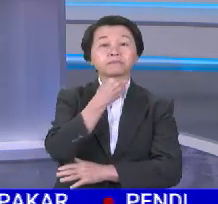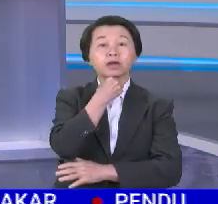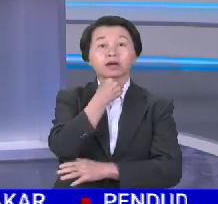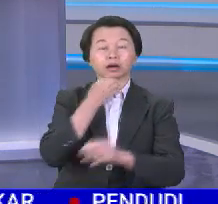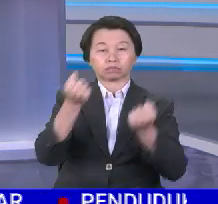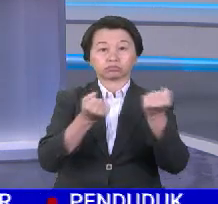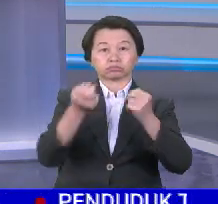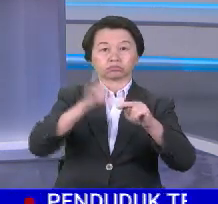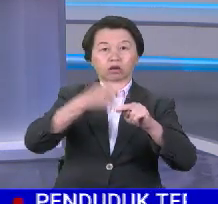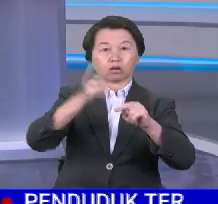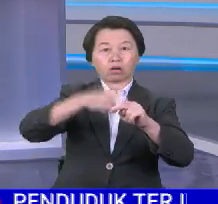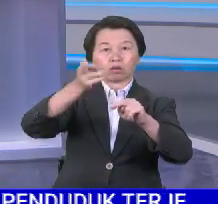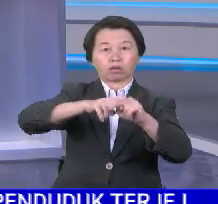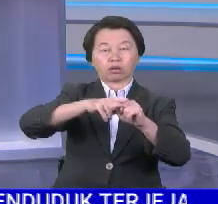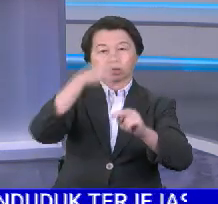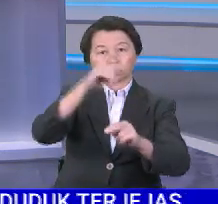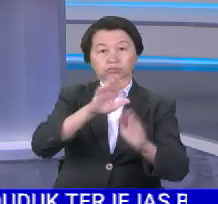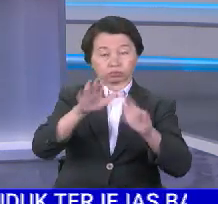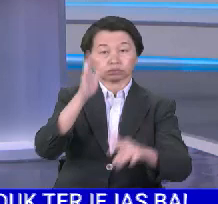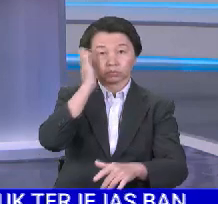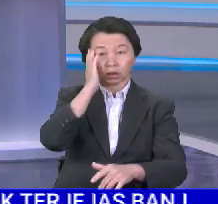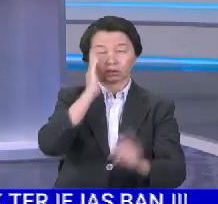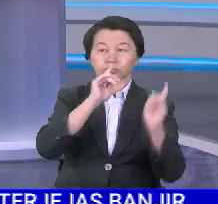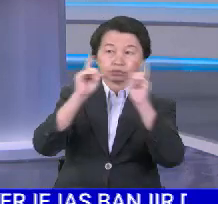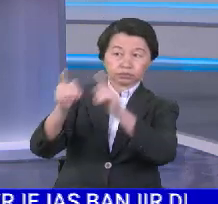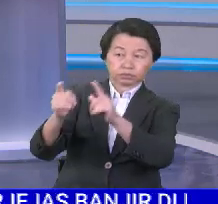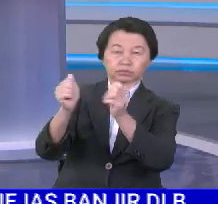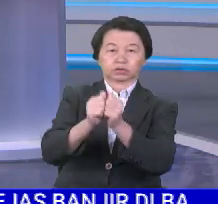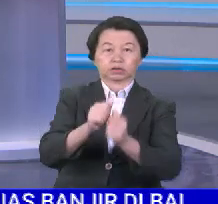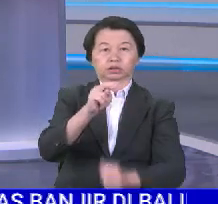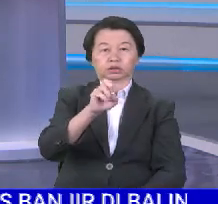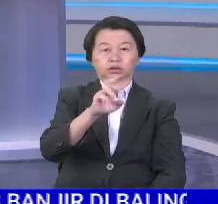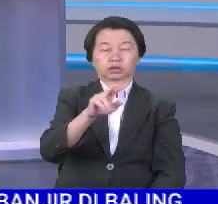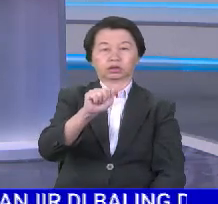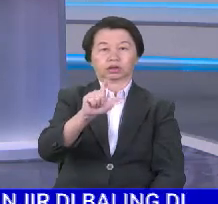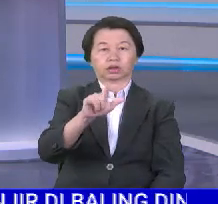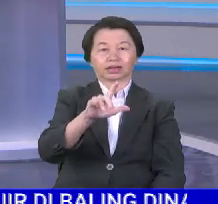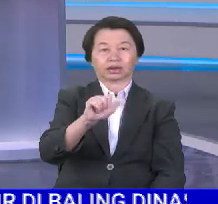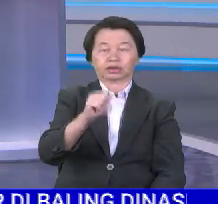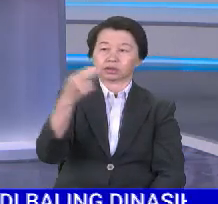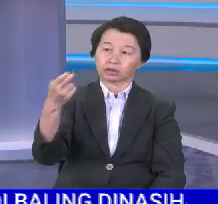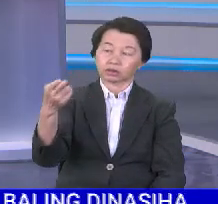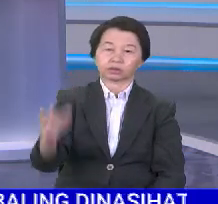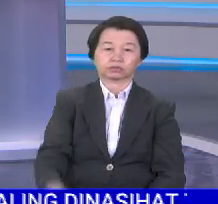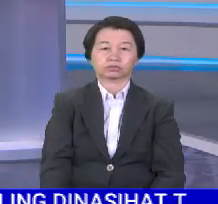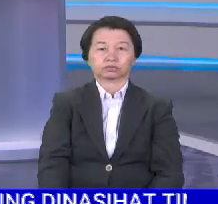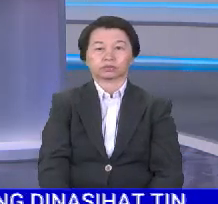meningkat secara beransur-ansur, dan untuk perkembangannya, kita terus saja bersama Nur Alia Ramli di lokasi. Alia,